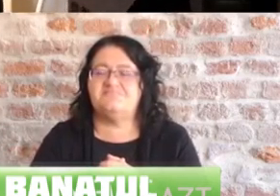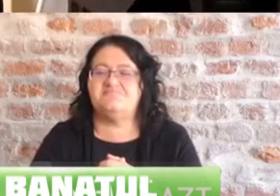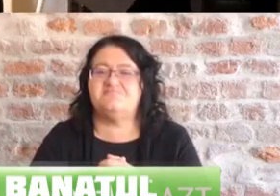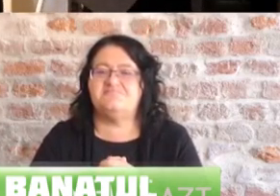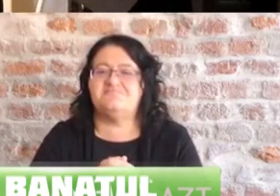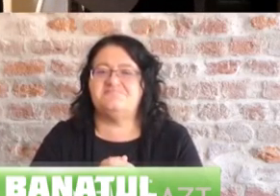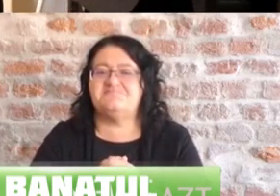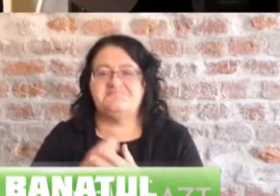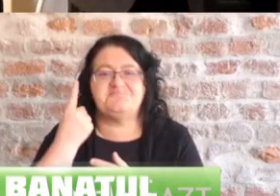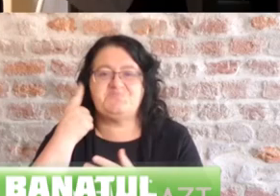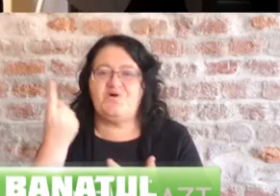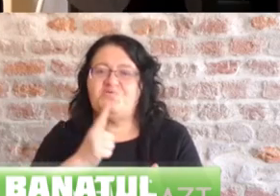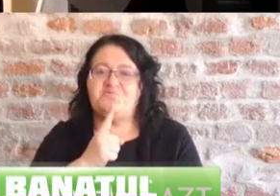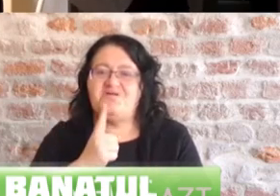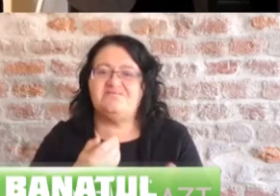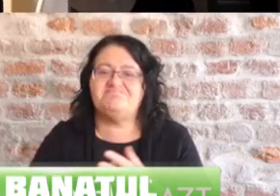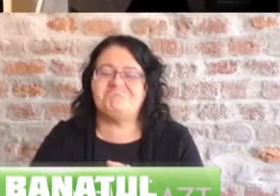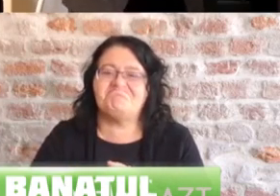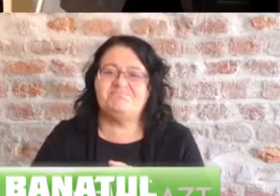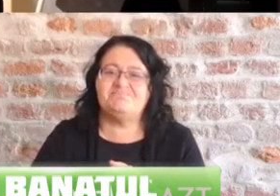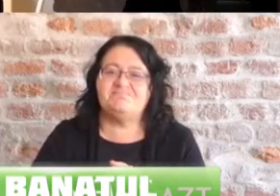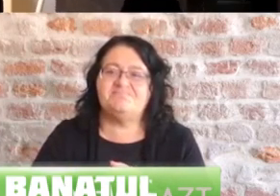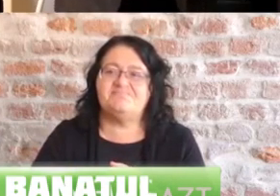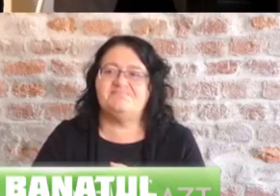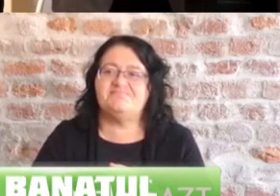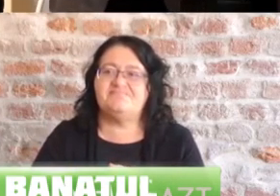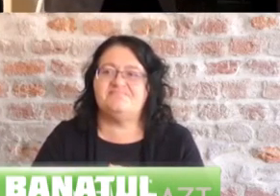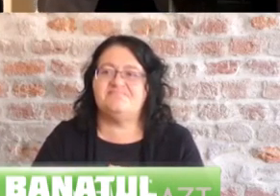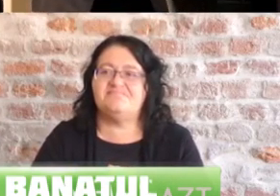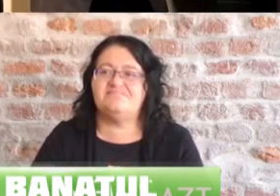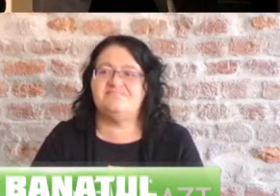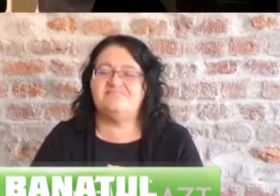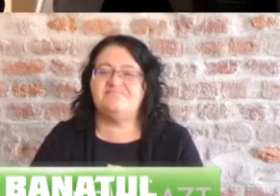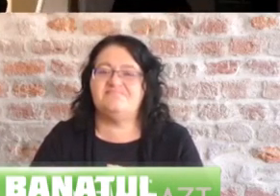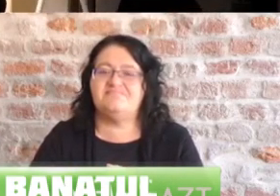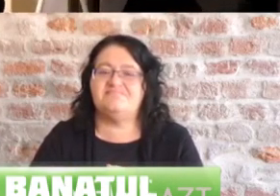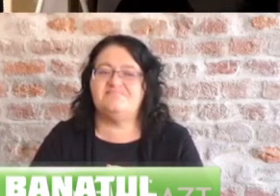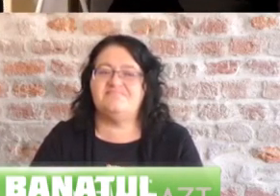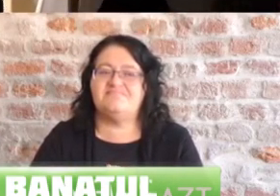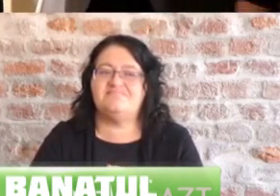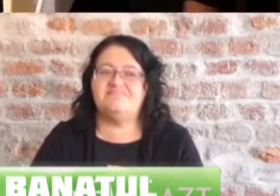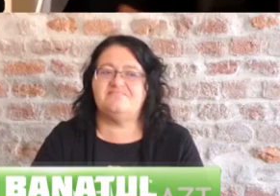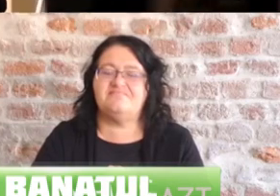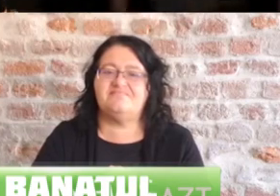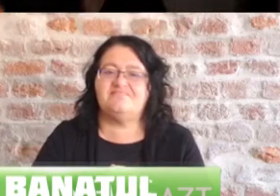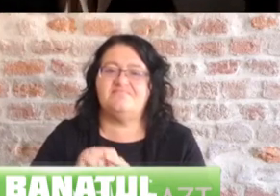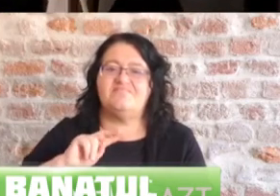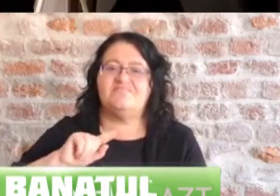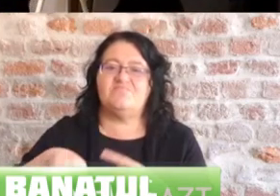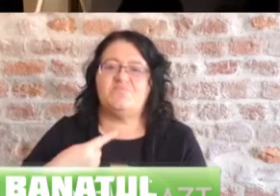Este? Da? Ajunge? Bun, mulțumim frumos, de undeva din spate, te rog.